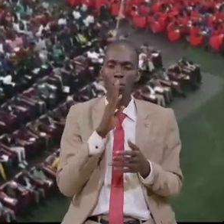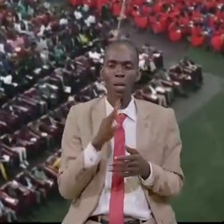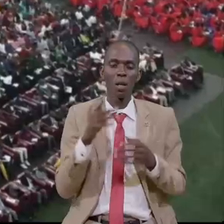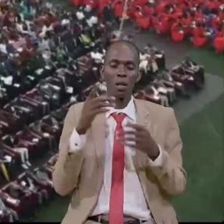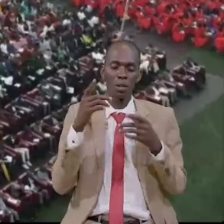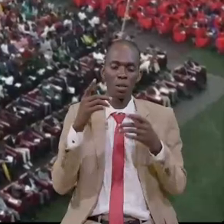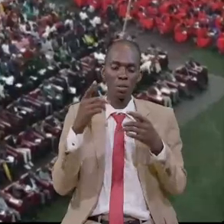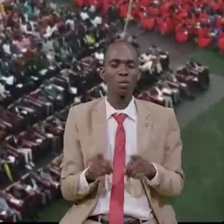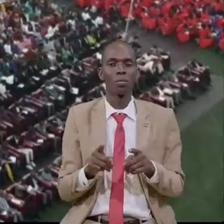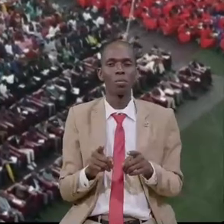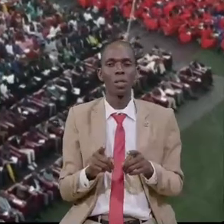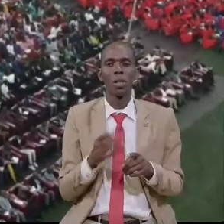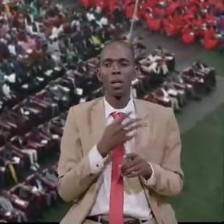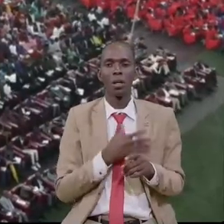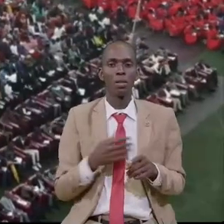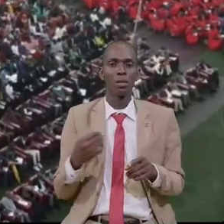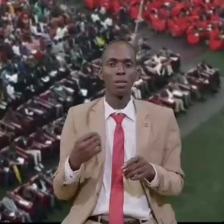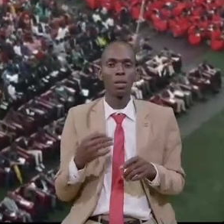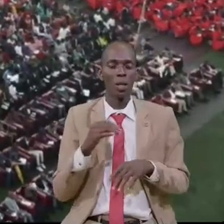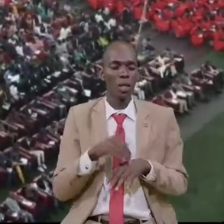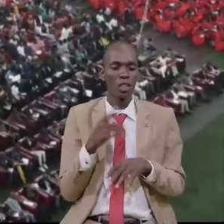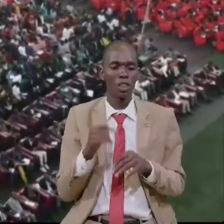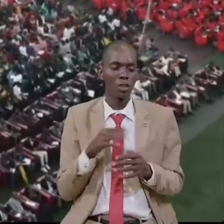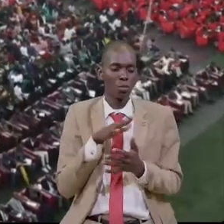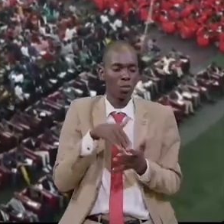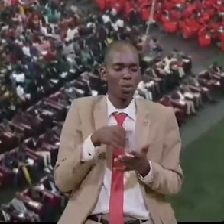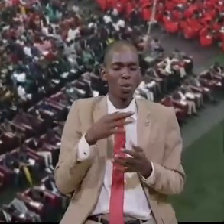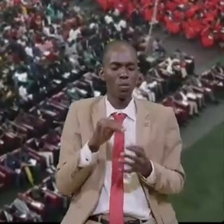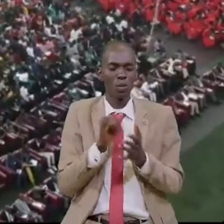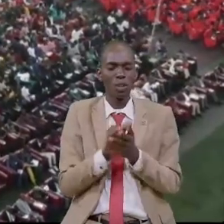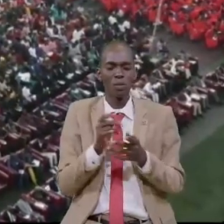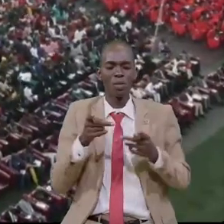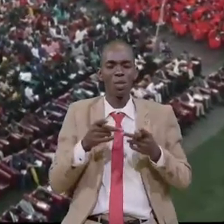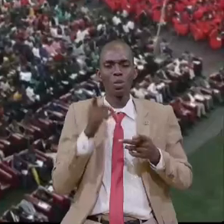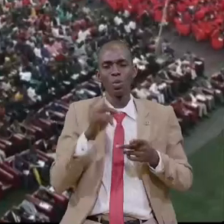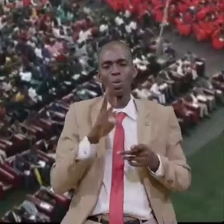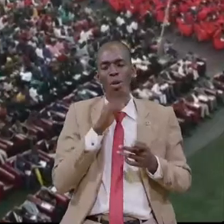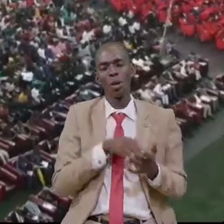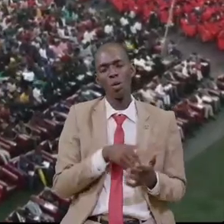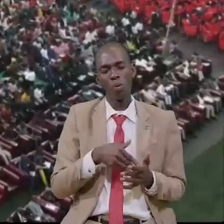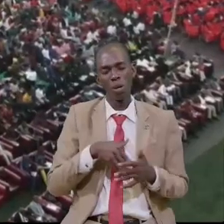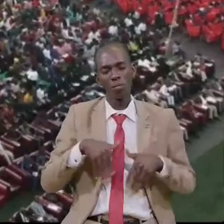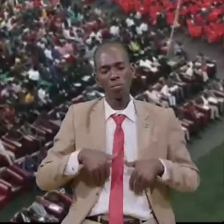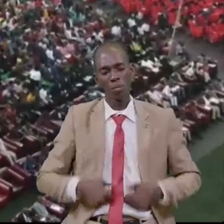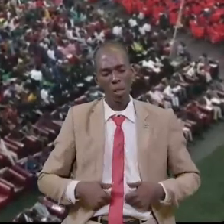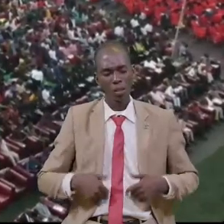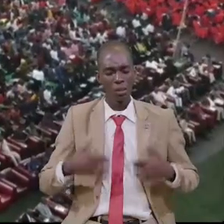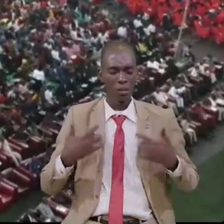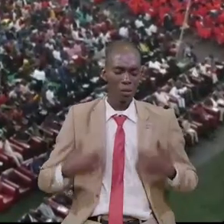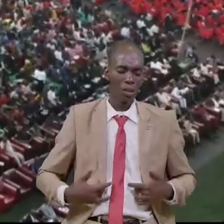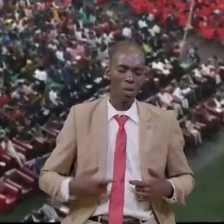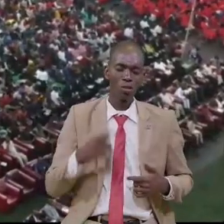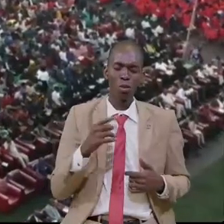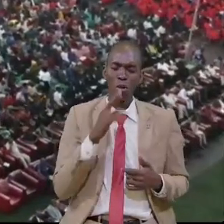de la course, tu es épuisé, tu es fatigué, tu es découragé. Tu es sur le point d'abandonner.